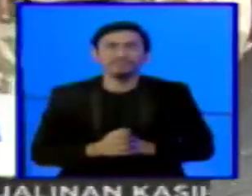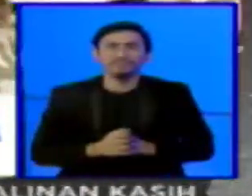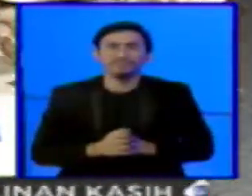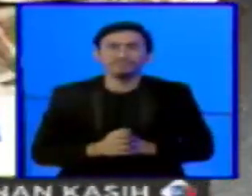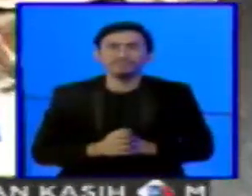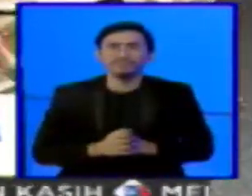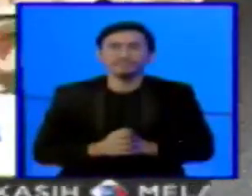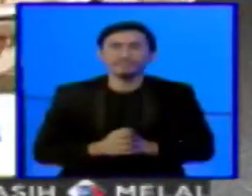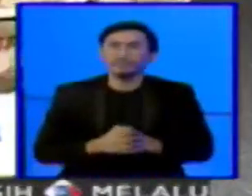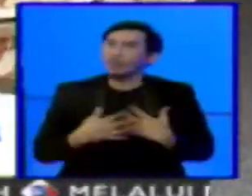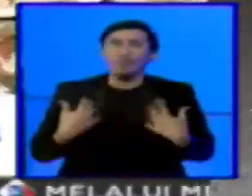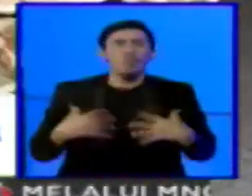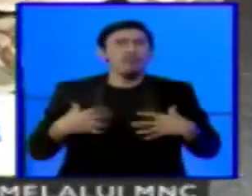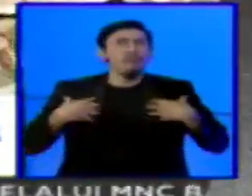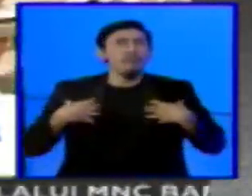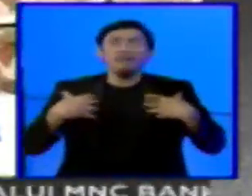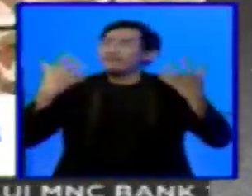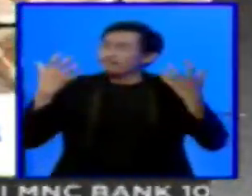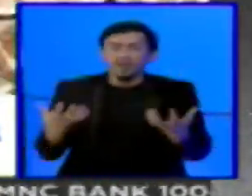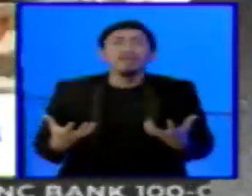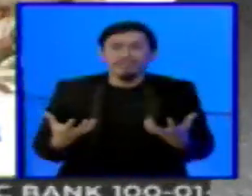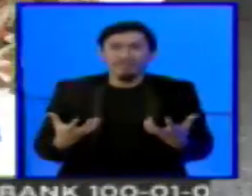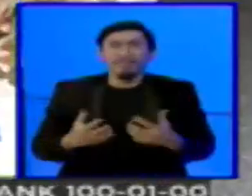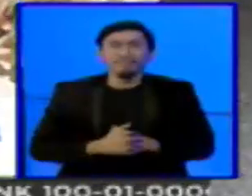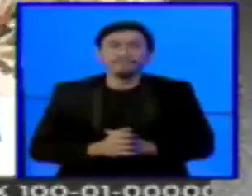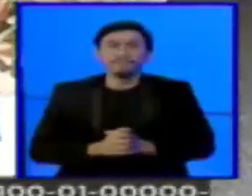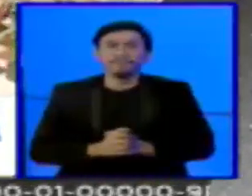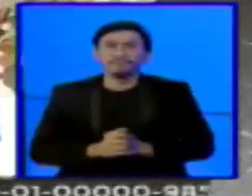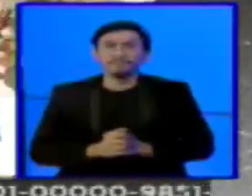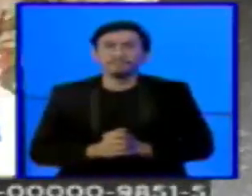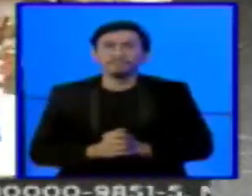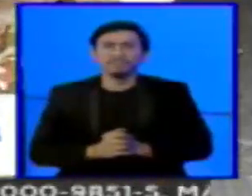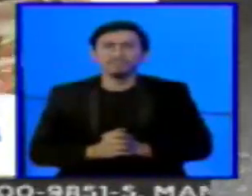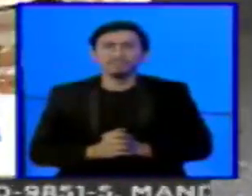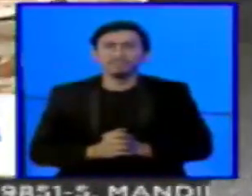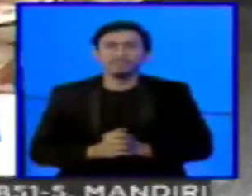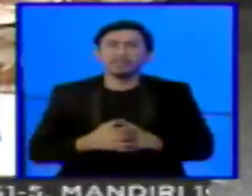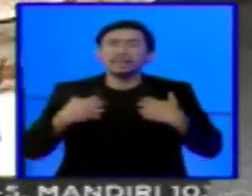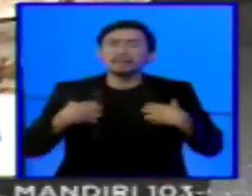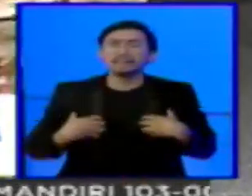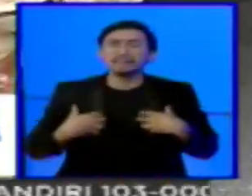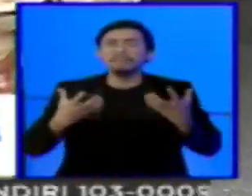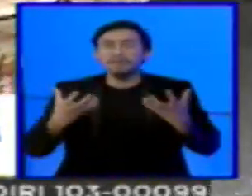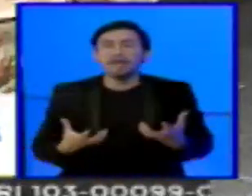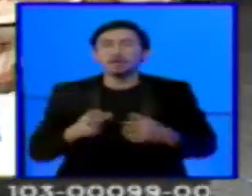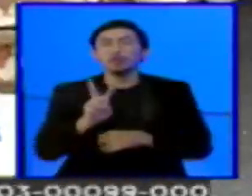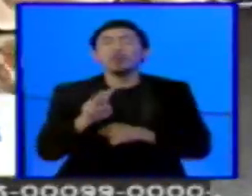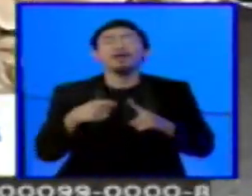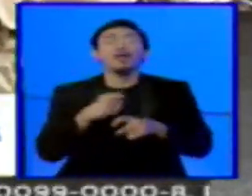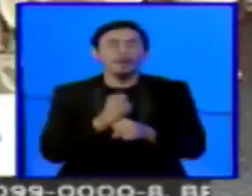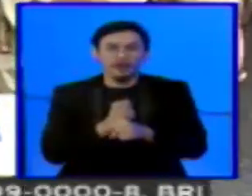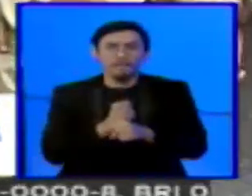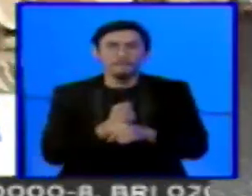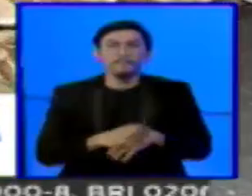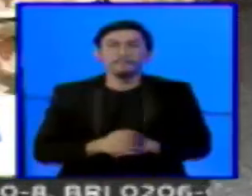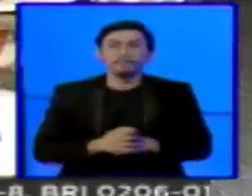dan udah seberat ini. Ini kurang lebih tasnya sendiri berapa beratnya, Pak? Tasnya kurang lebih hampir 2 kilo. Tasnya sendiri 2 kilo. Kalau diisi ini